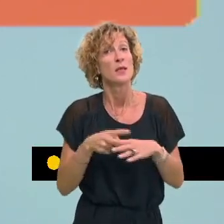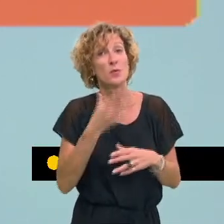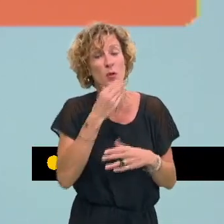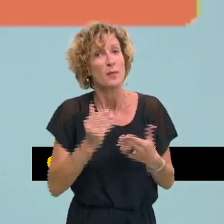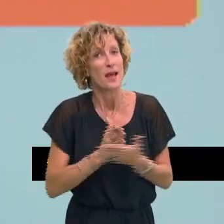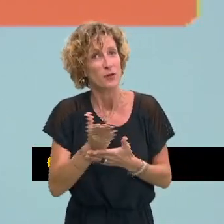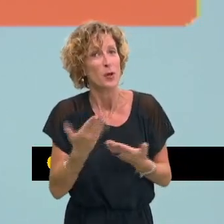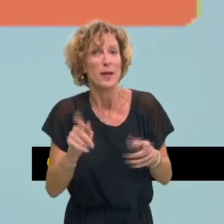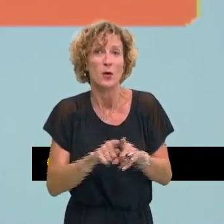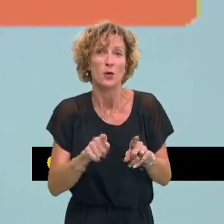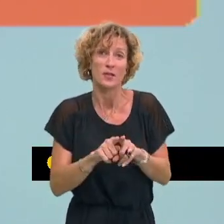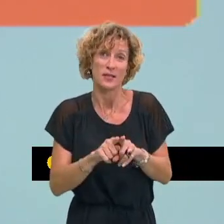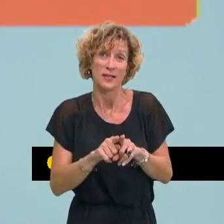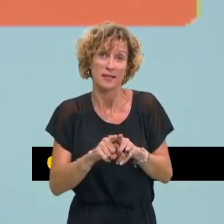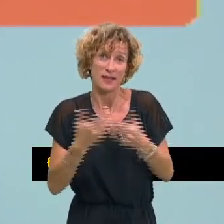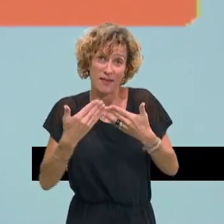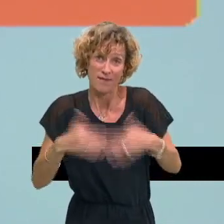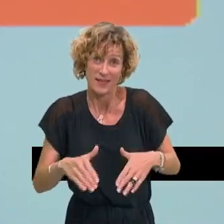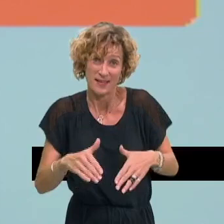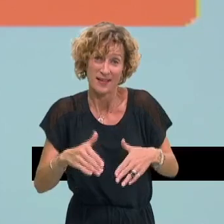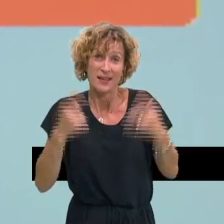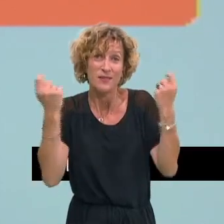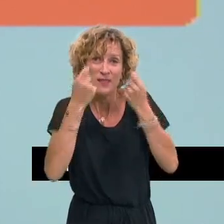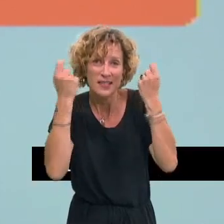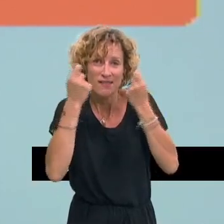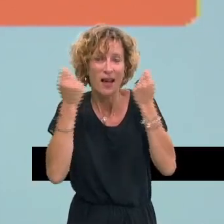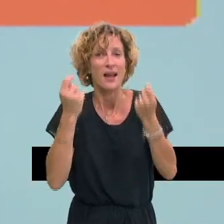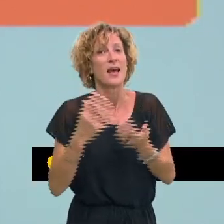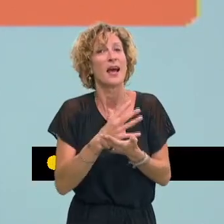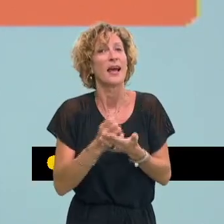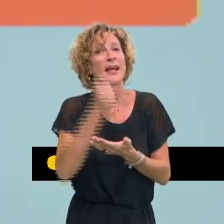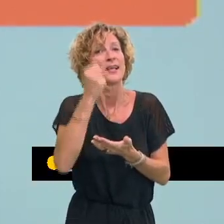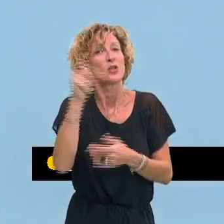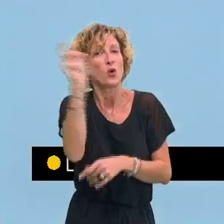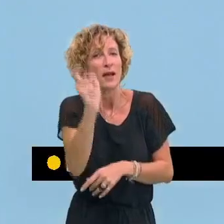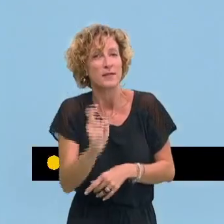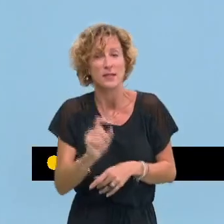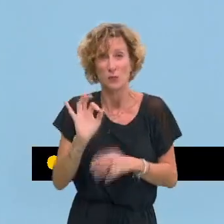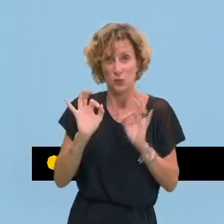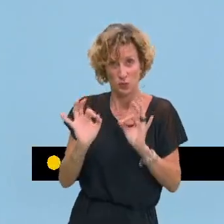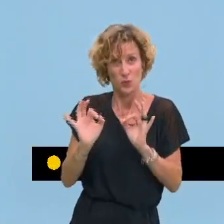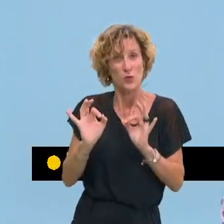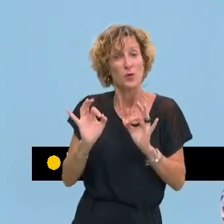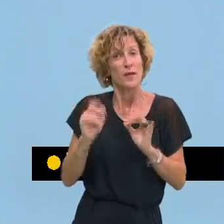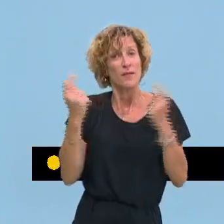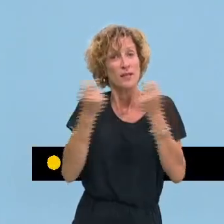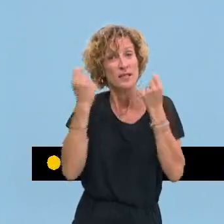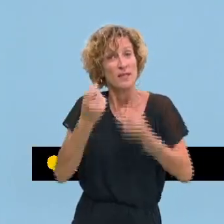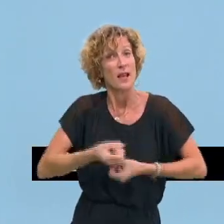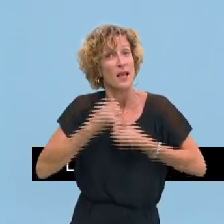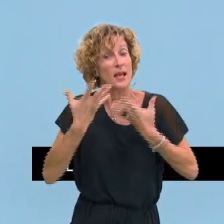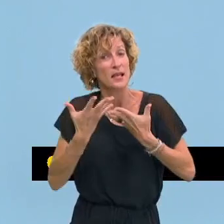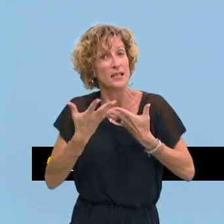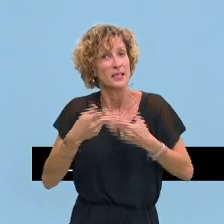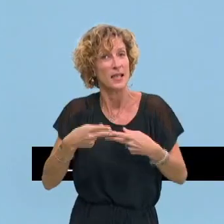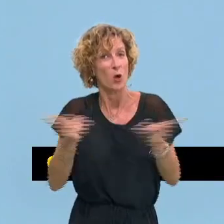pour nous d'évoquer la fin du festival Réunion Graffiti. Effectivement, festival d'art urbain, Christelle, qui se termine